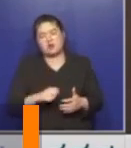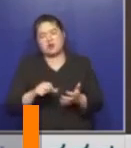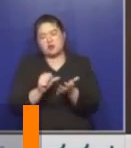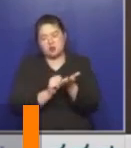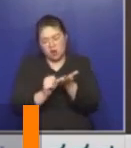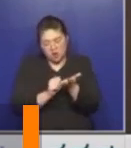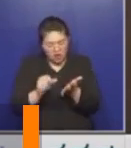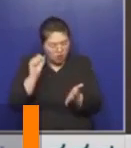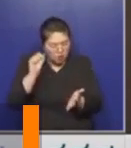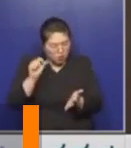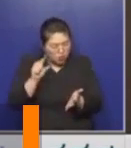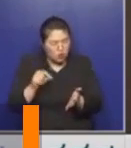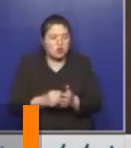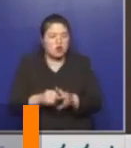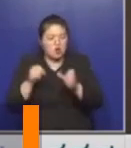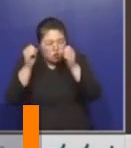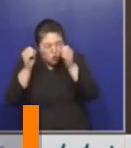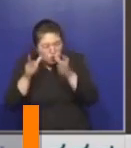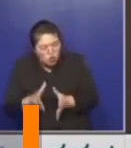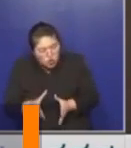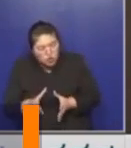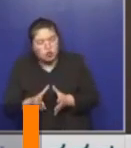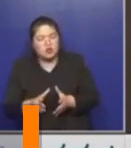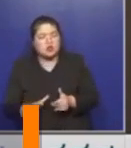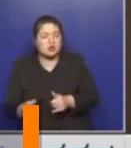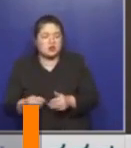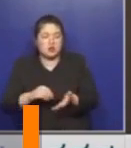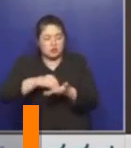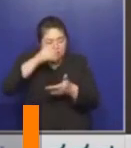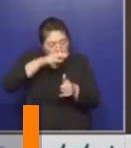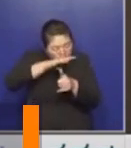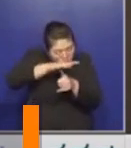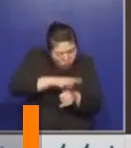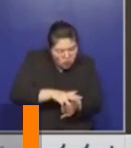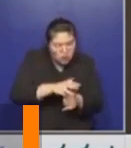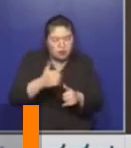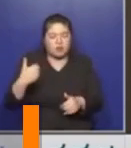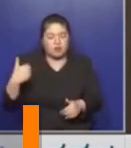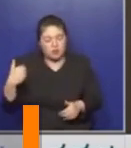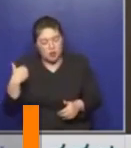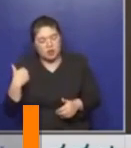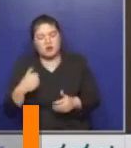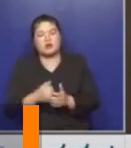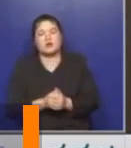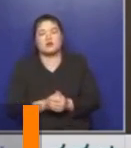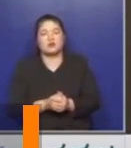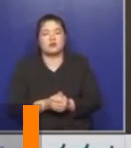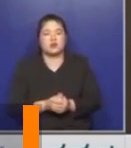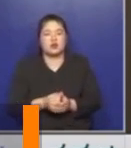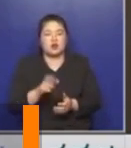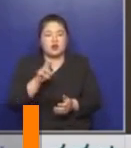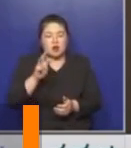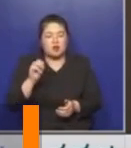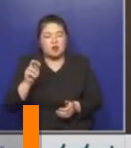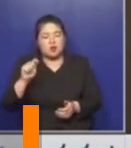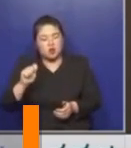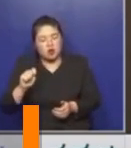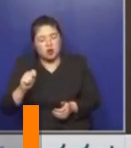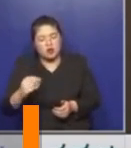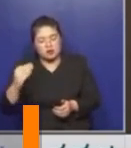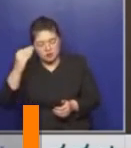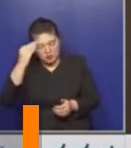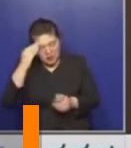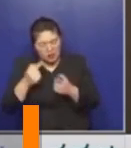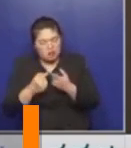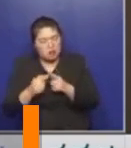พฤติกรรมครูป่าเถื่อนผู้บริหารป่าเถื่อนโดยเฉพาะรัฐมนตรีที่รับรู้เรื่องนี้แล้วแต่